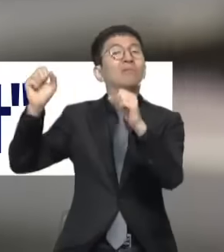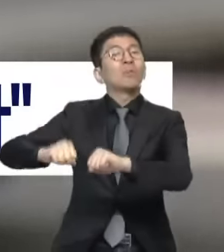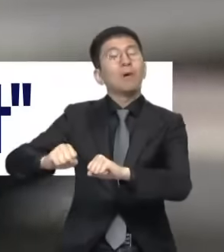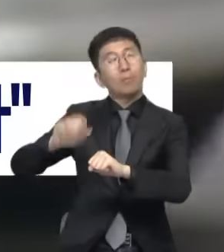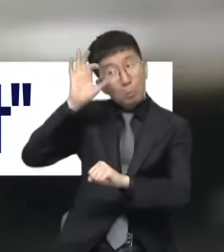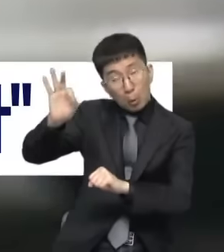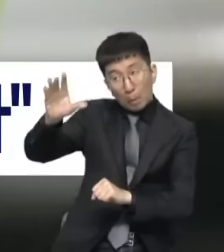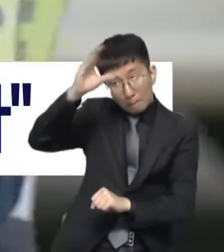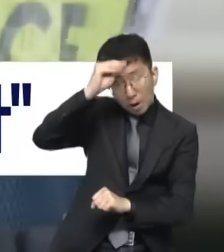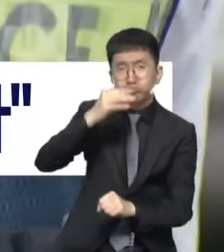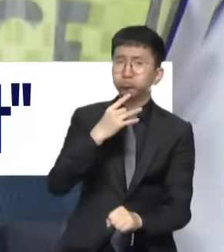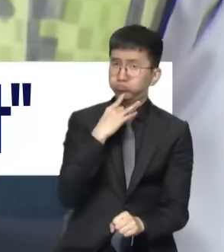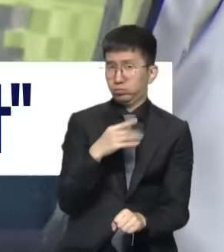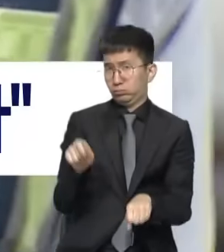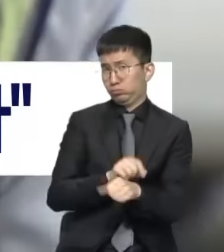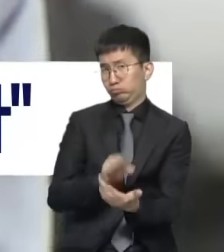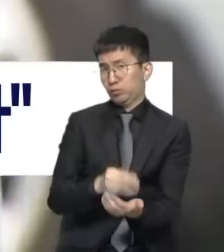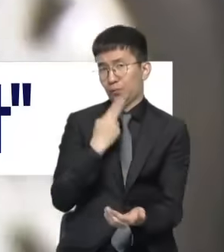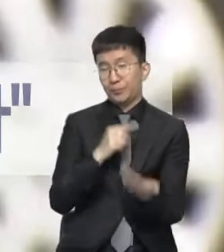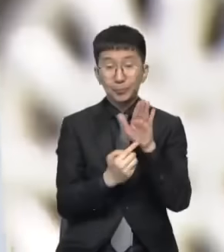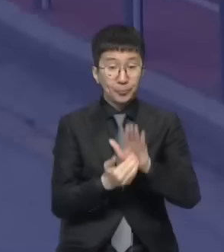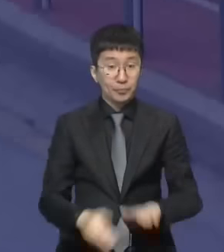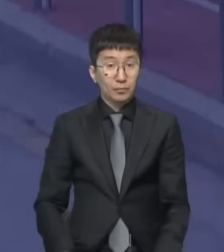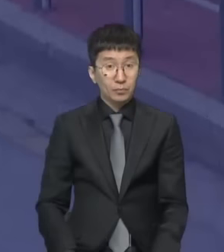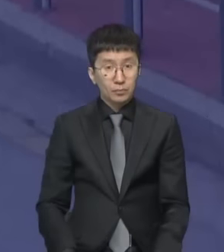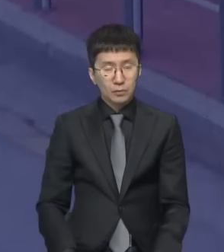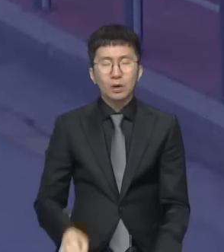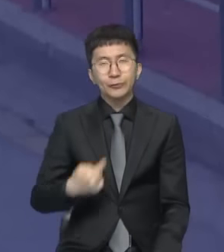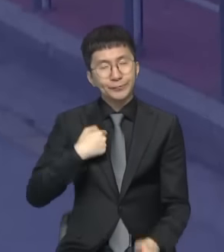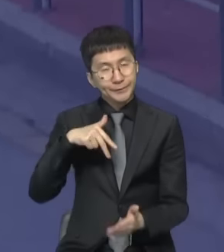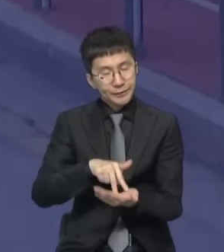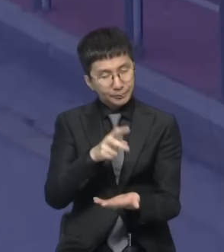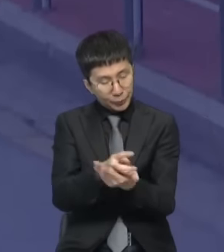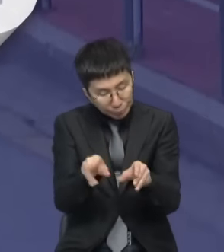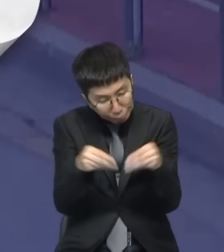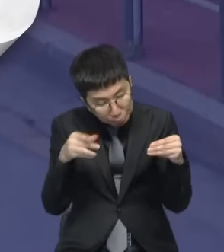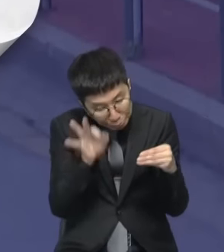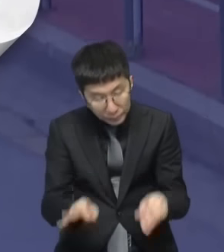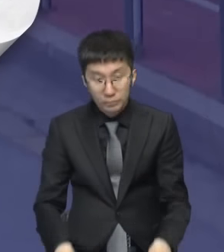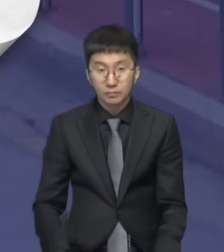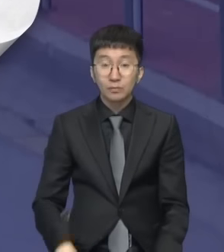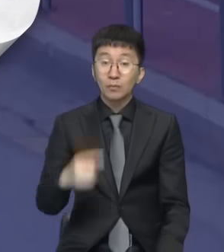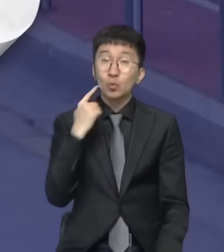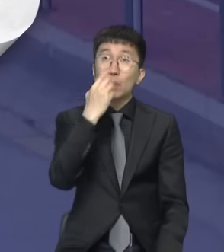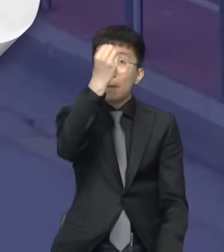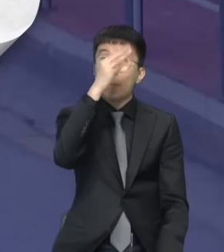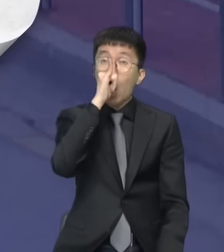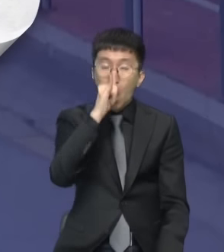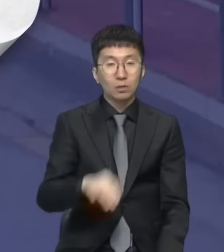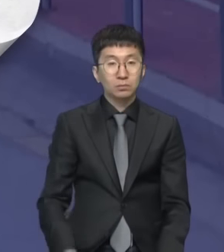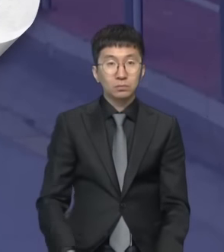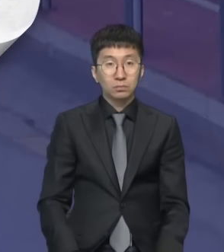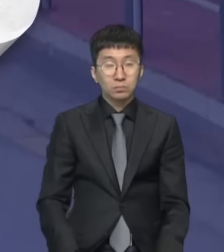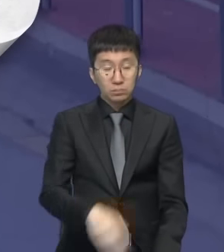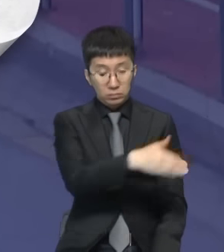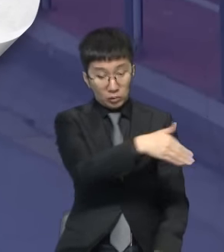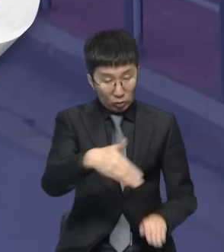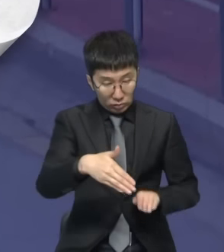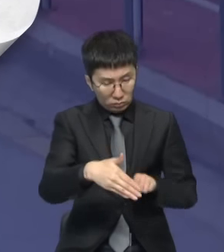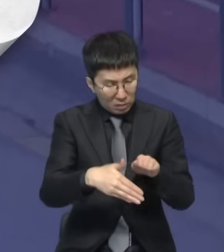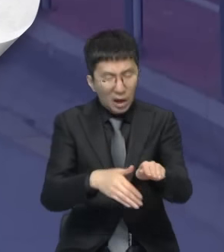문제없다는 입장입니다. 비엔나 협약을 확인해봤습니다. 황색등에서는 정지선을 넘으면 안 된다고